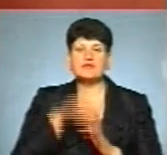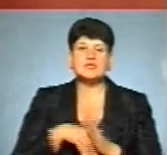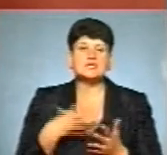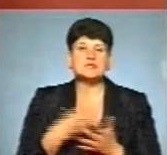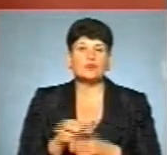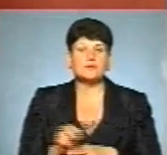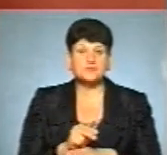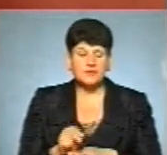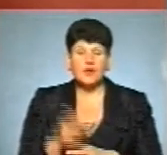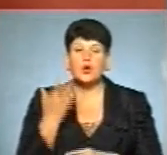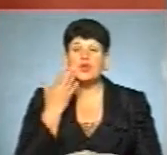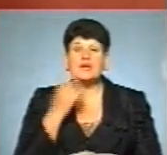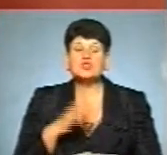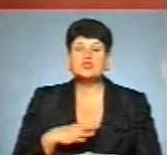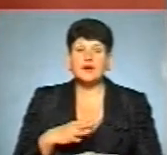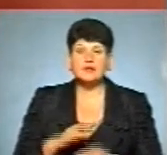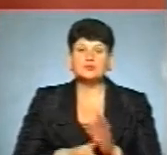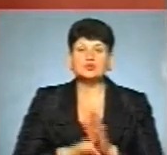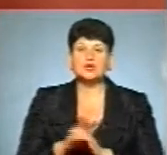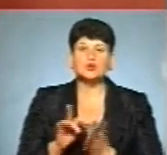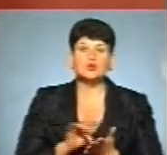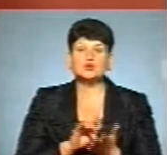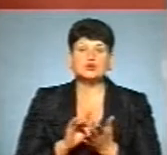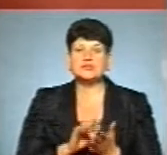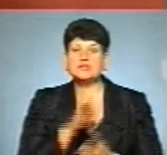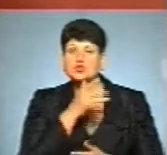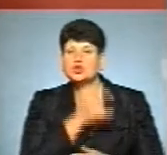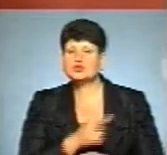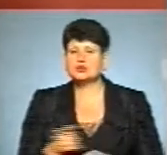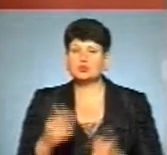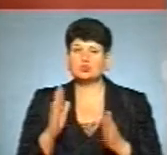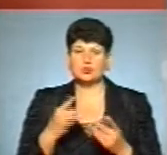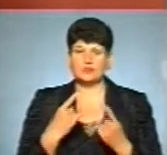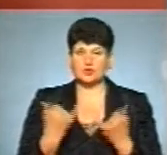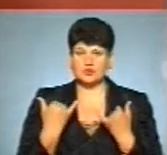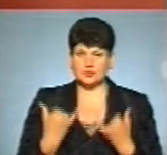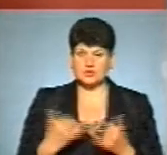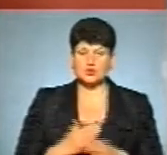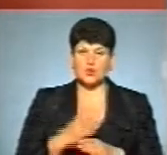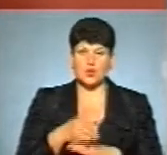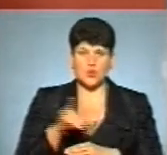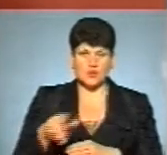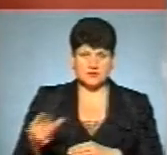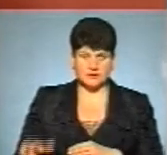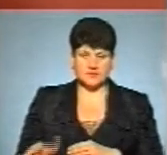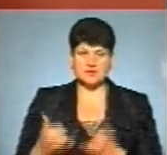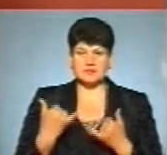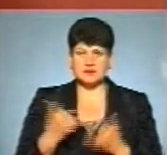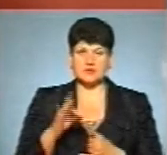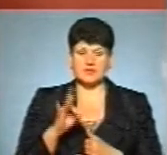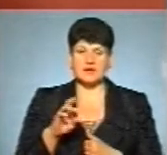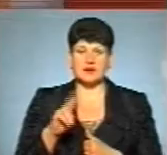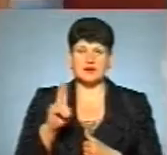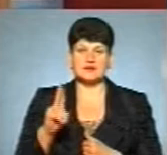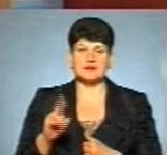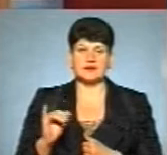Тож, коли нам чекати старт туристичного сезону в області, про це все ми сьогодні будемо говорити разом із нашими гостями. У мене в гостях Ростислав Яцький,